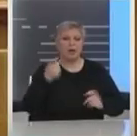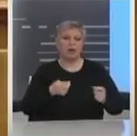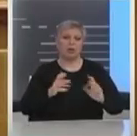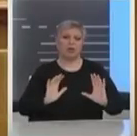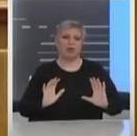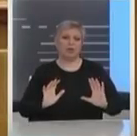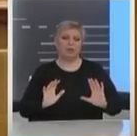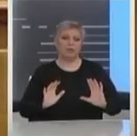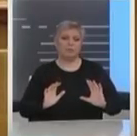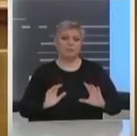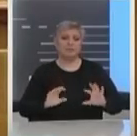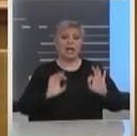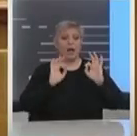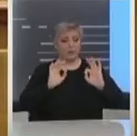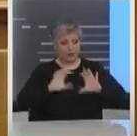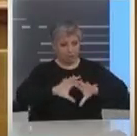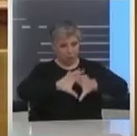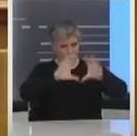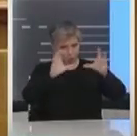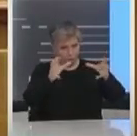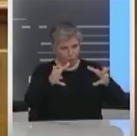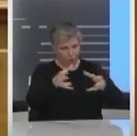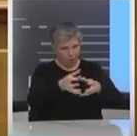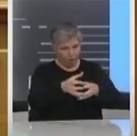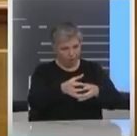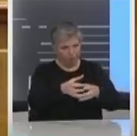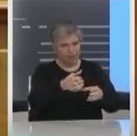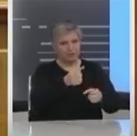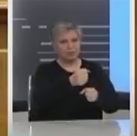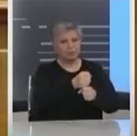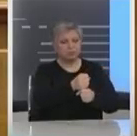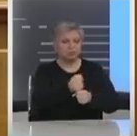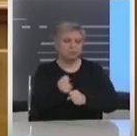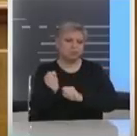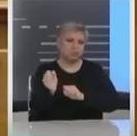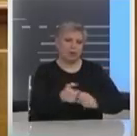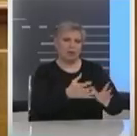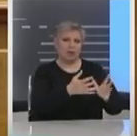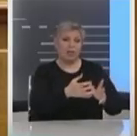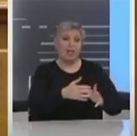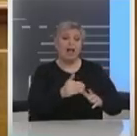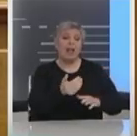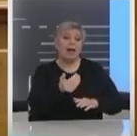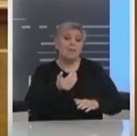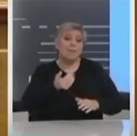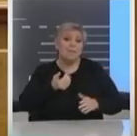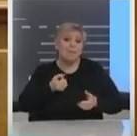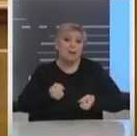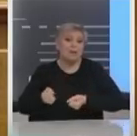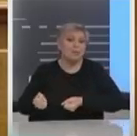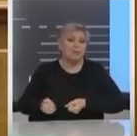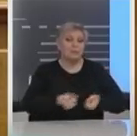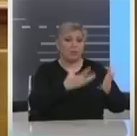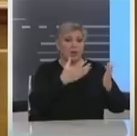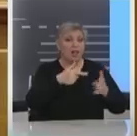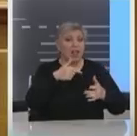Βέβαια, όλοι μαζί θα φύγετε, αλλά δεν θα σας επιτρέψουμε, πριν συμβεί αυτό, να κάνετε κι